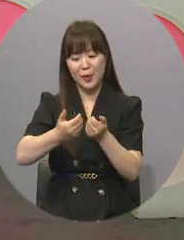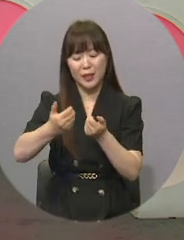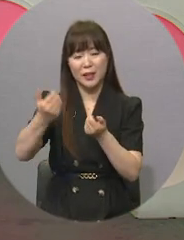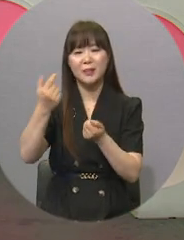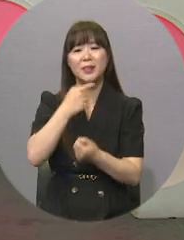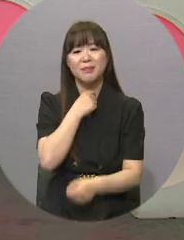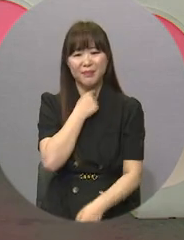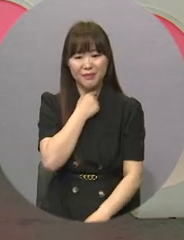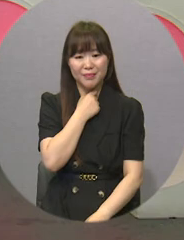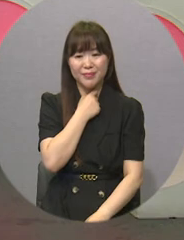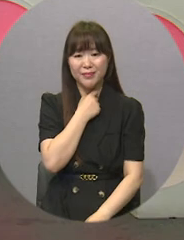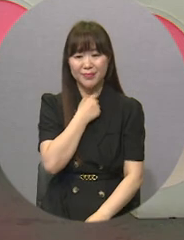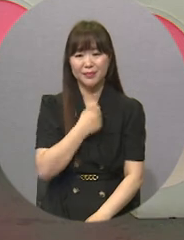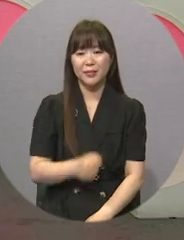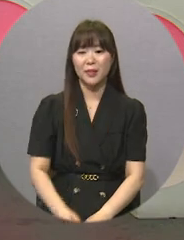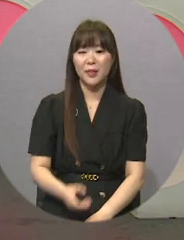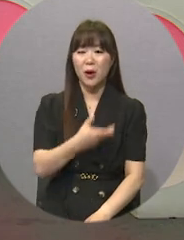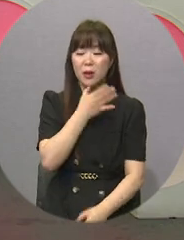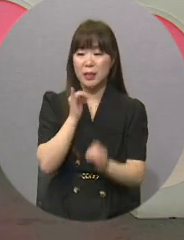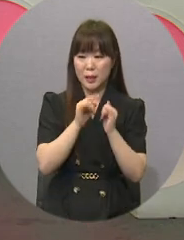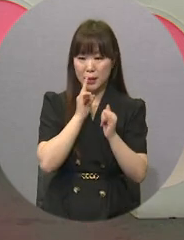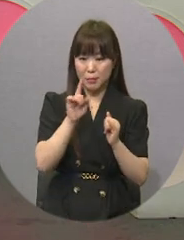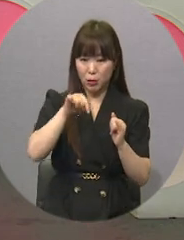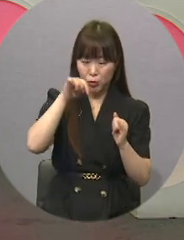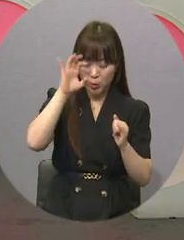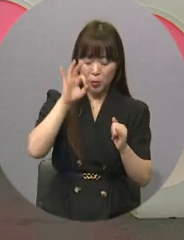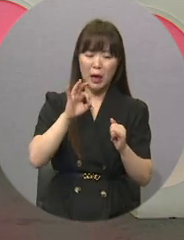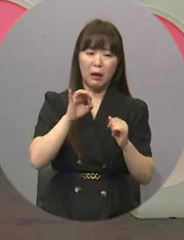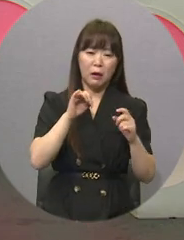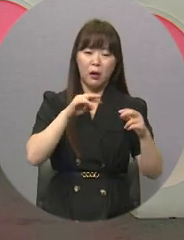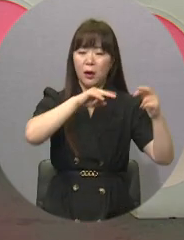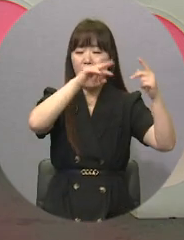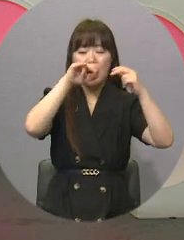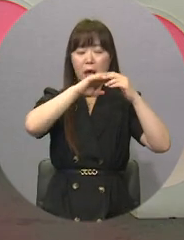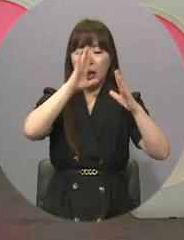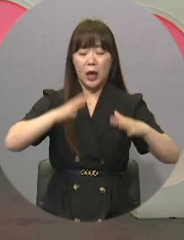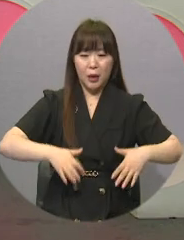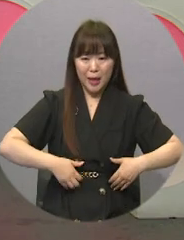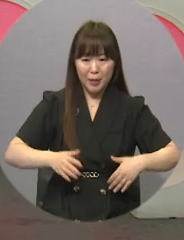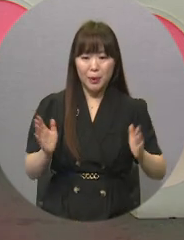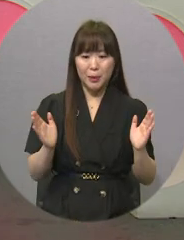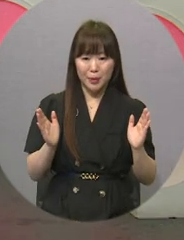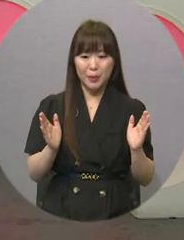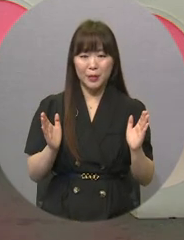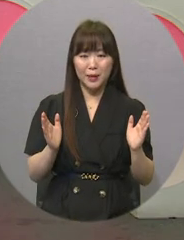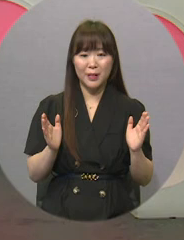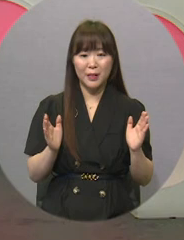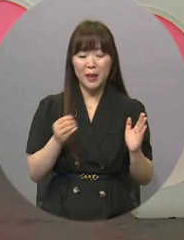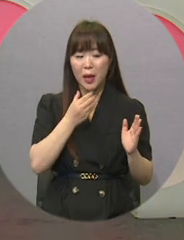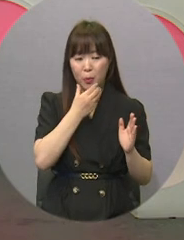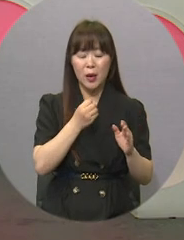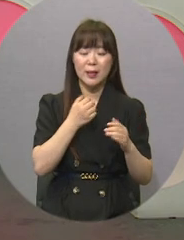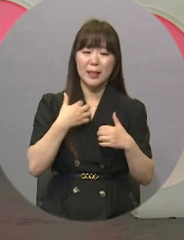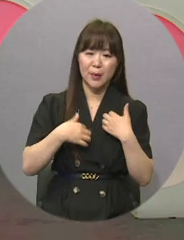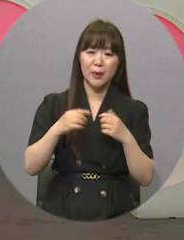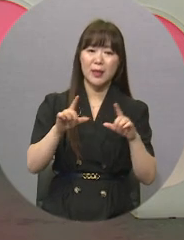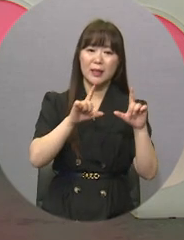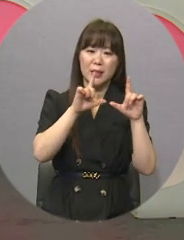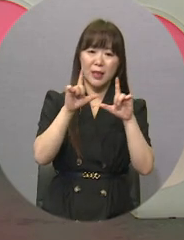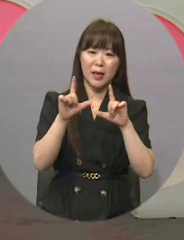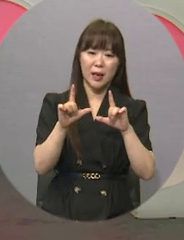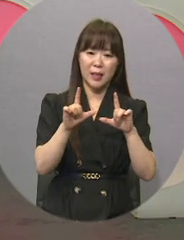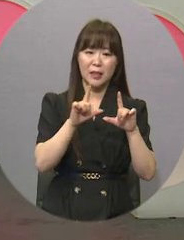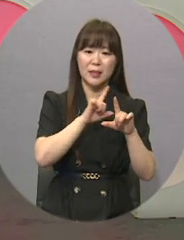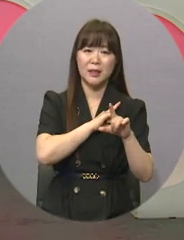그럼요, 맞습니다. 그리고 어르신들이 제일 많이 하는 얘기가 네. 아웅다웅 해봐야 뭐하냐, 어? 행복하고 재미있게 살다가 가는 게 최고지